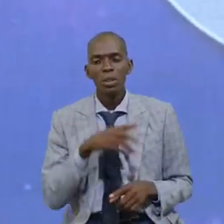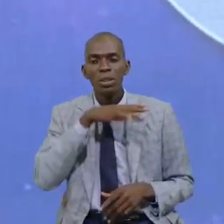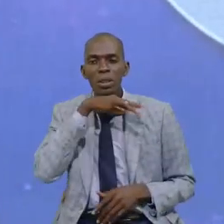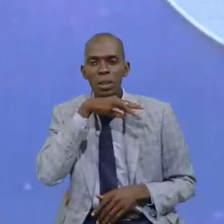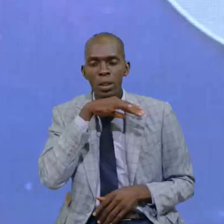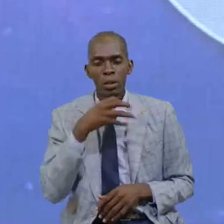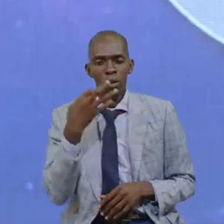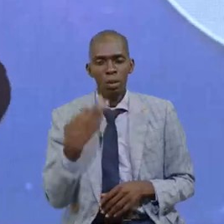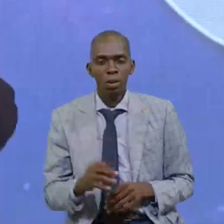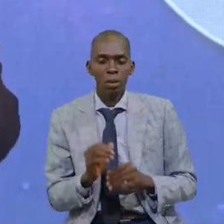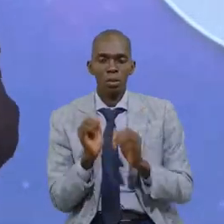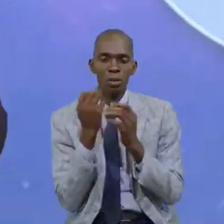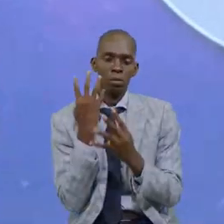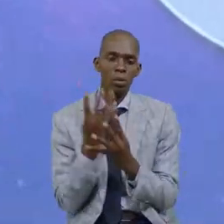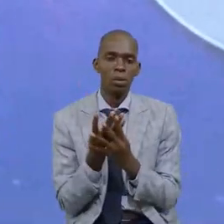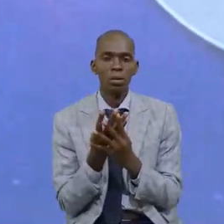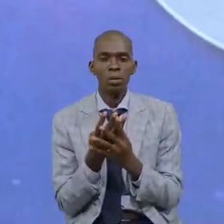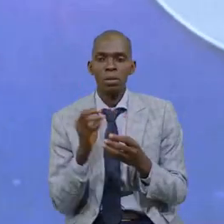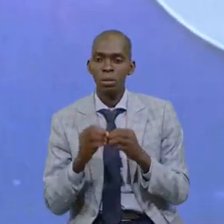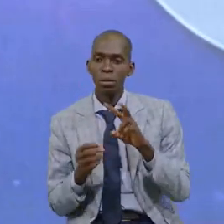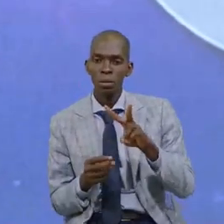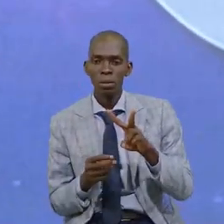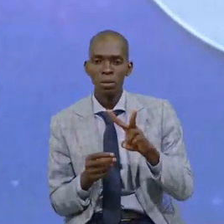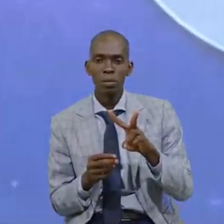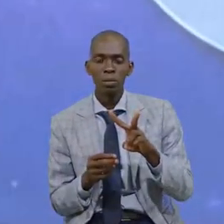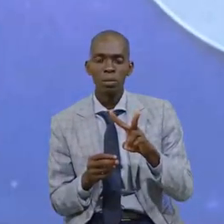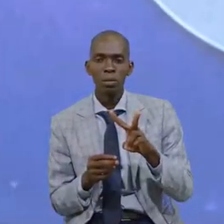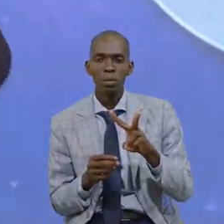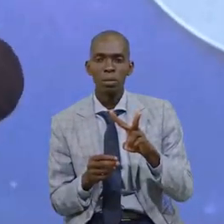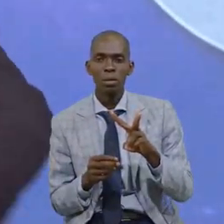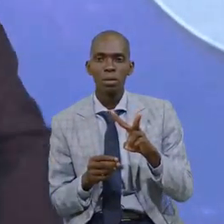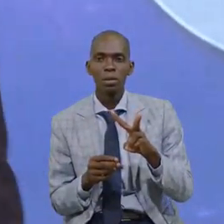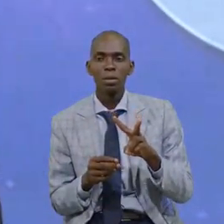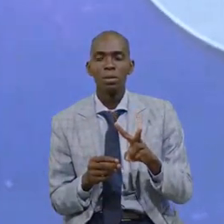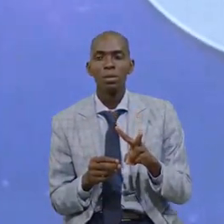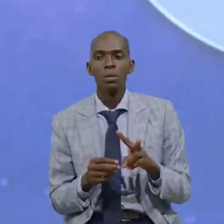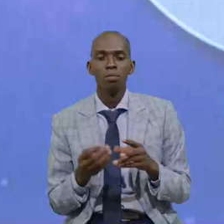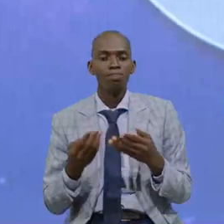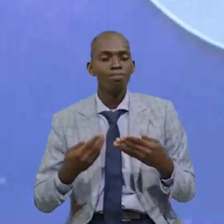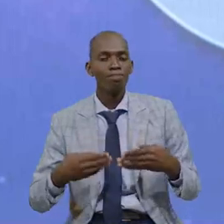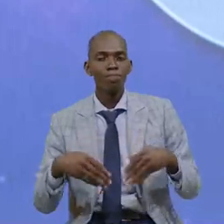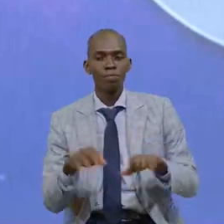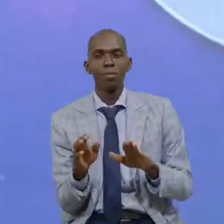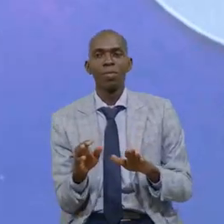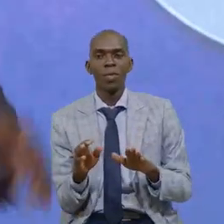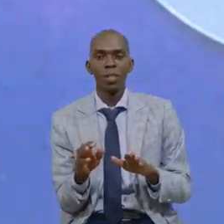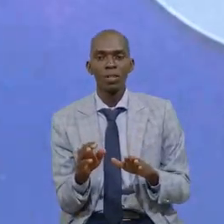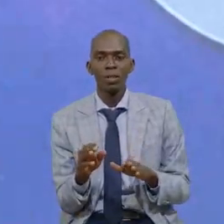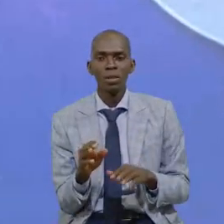de la captivité. Deuxième élément, vendu, c'est une question.